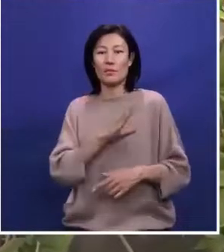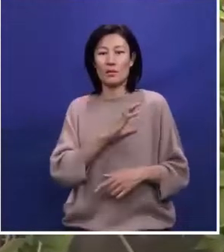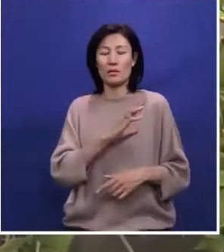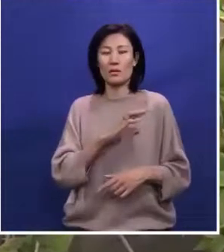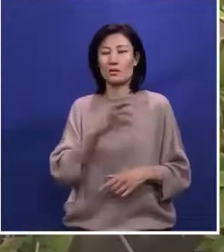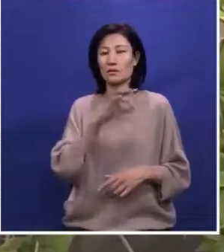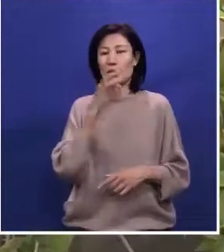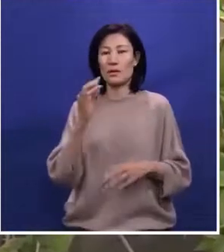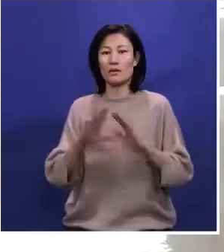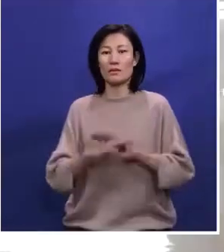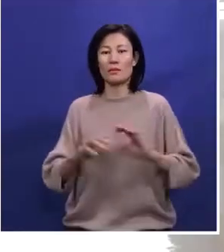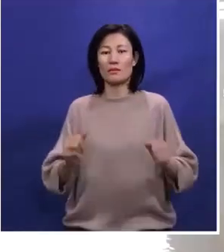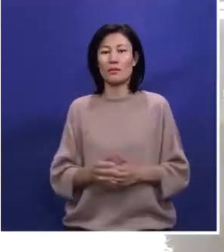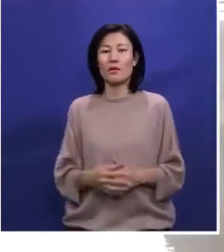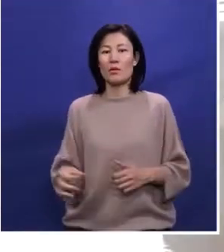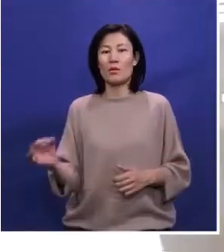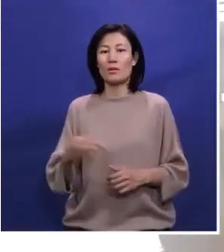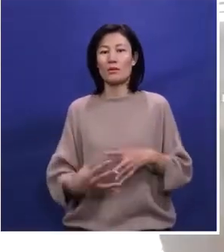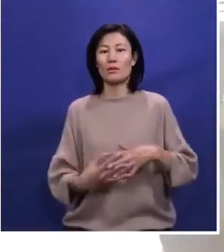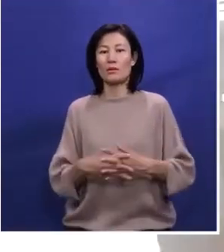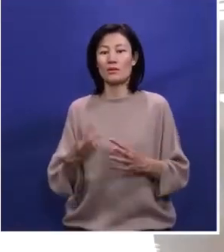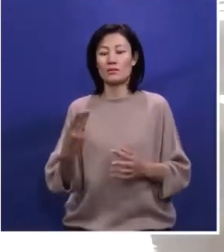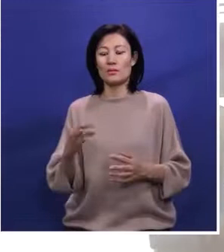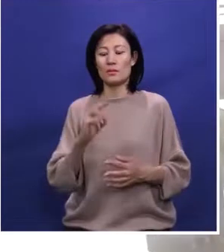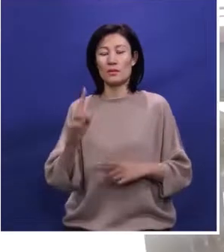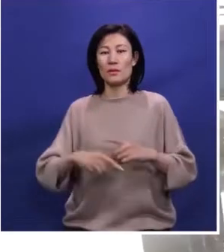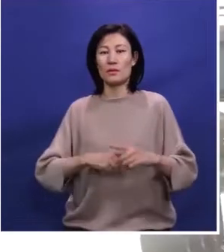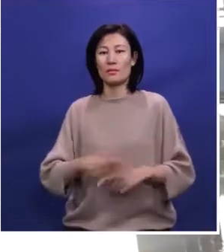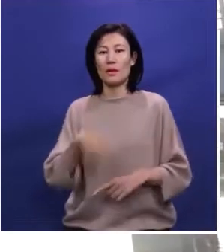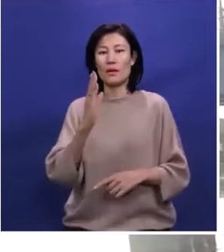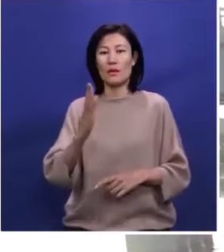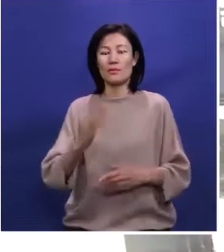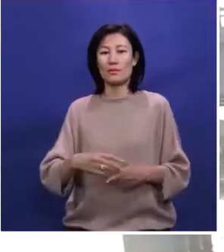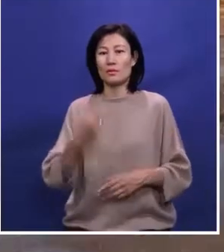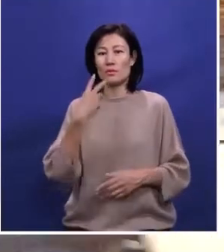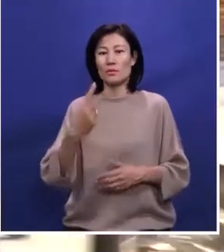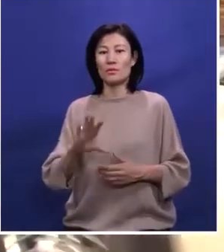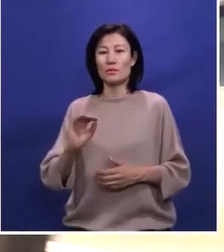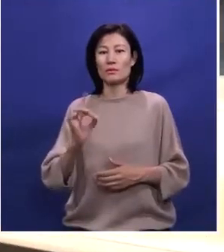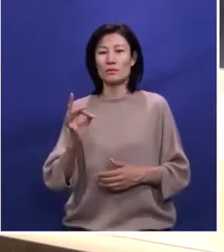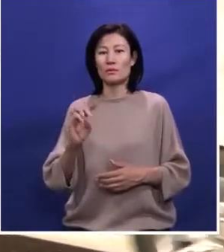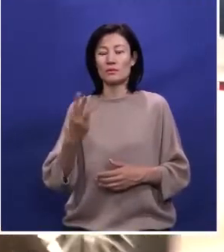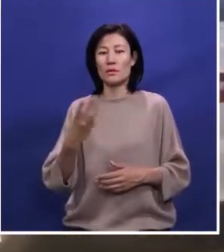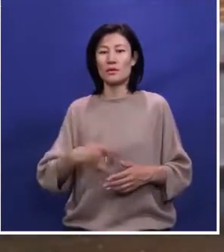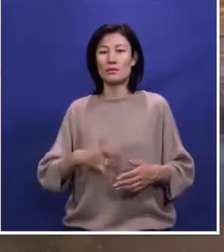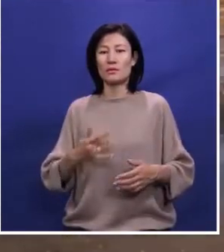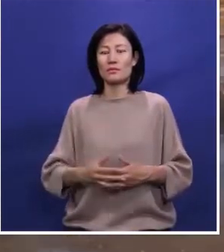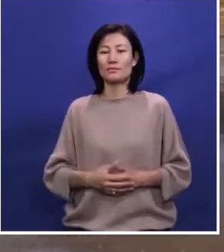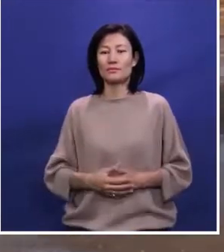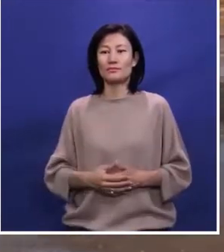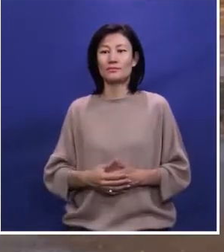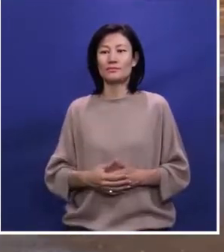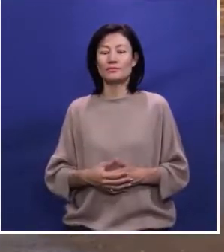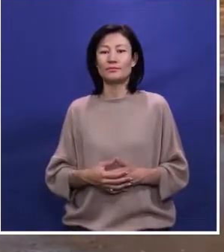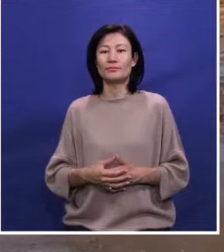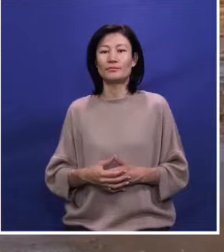да жасырмайды. Дегенмен, облыста ауыл шаруашылығы саласында алдыңғы қатардан көрінетін Сарағаштың көрсеткіштері де арта